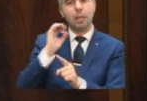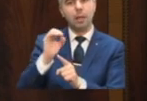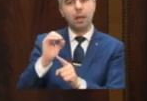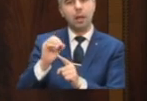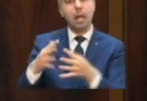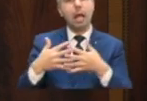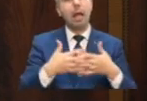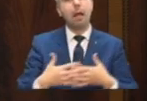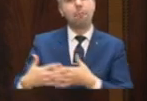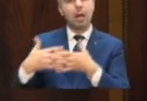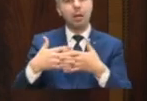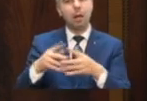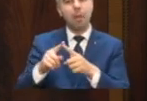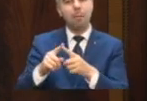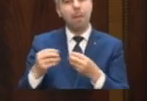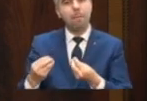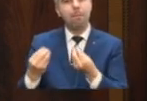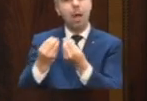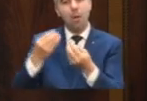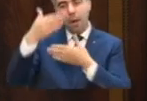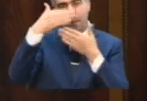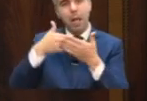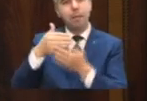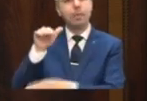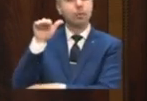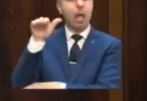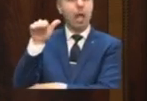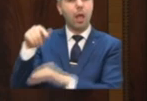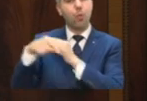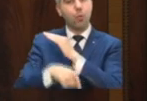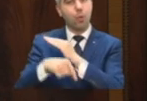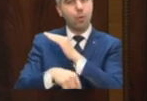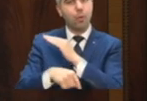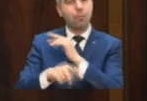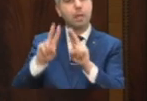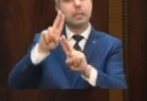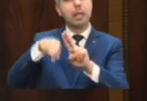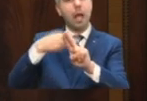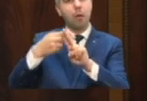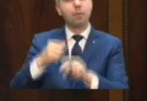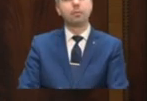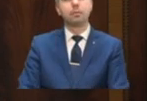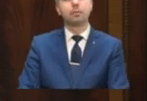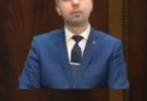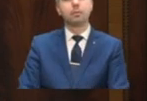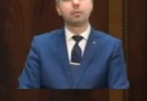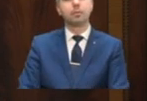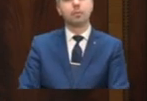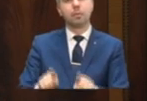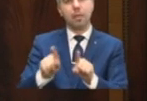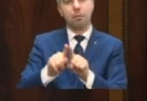امريكا والمغرب في المنطقه الجنوبيه، وخصك تجاوب علينا. وفي نفس الوقت منين نشوف